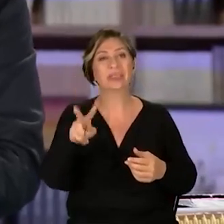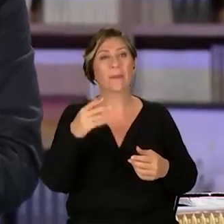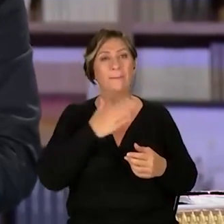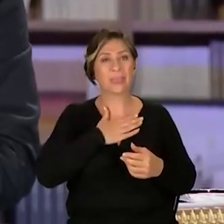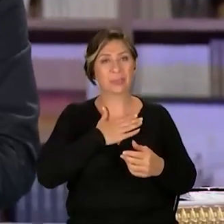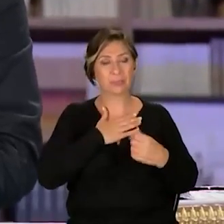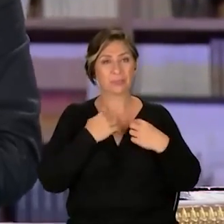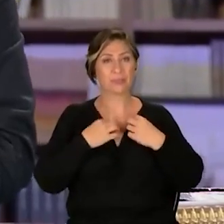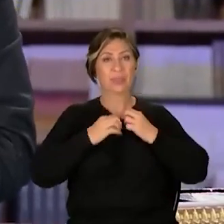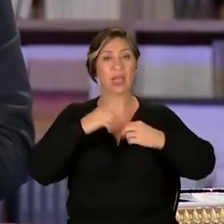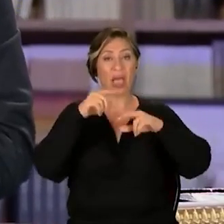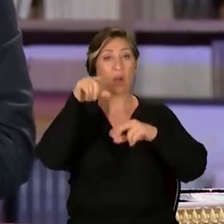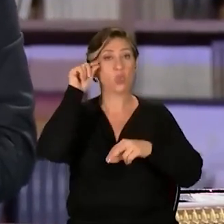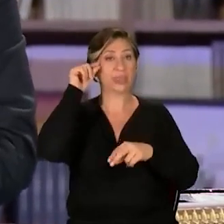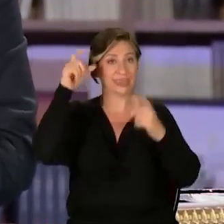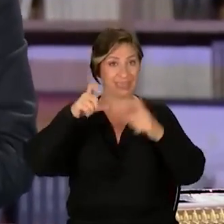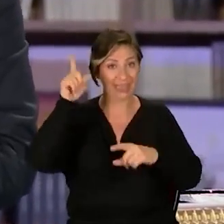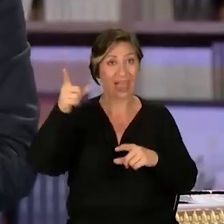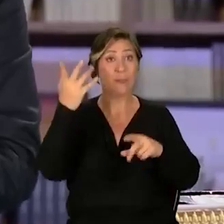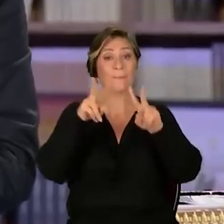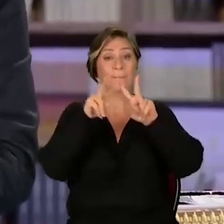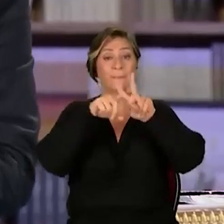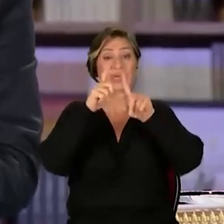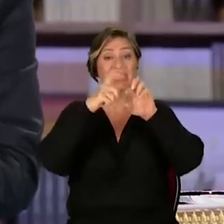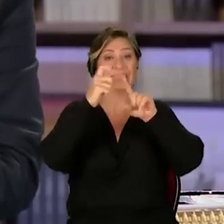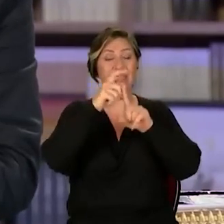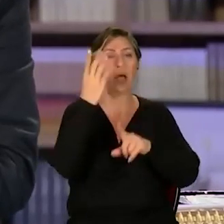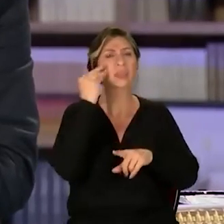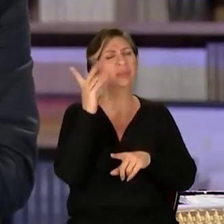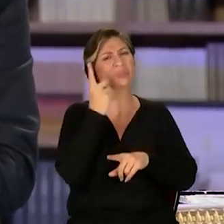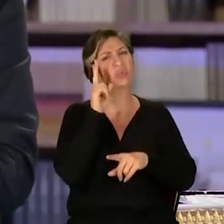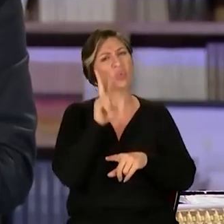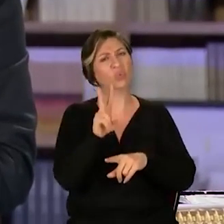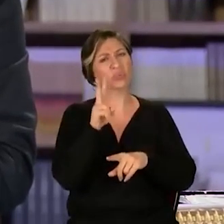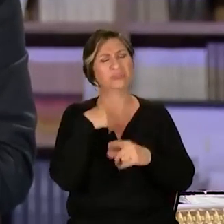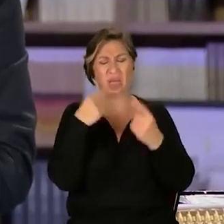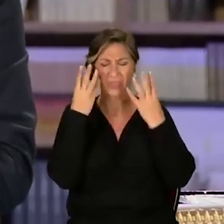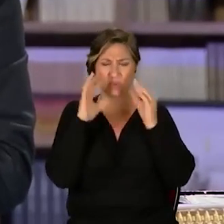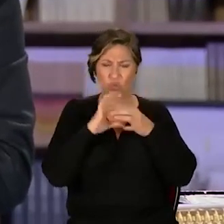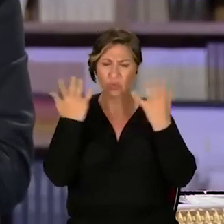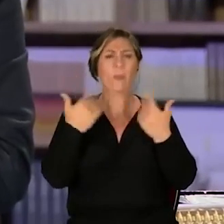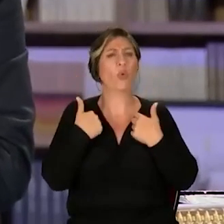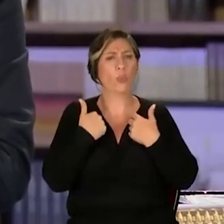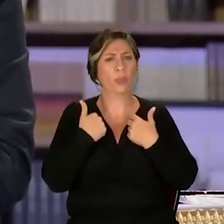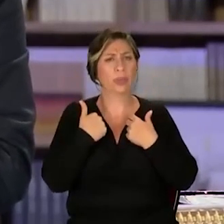benim hem Atina'da hem de Madrid'de anlamadığım bir şey gördüm ben. Yani bunu anlayamıyorum tam olarak.